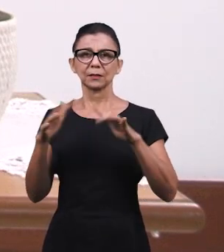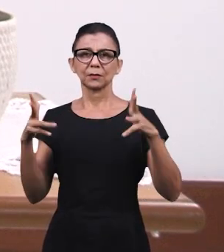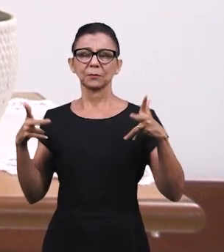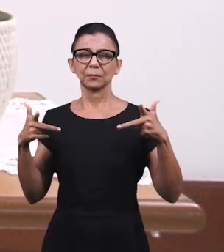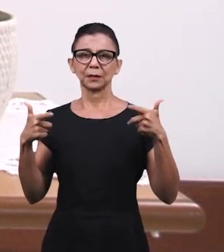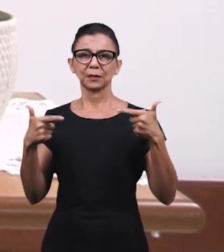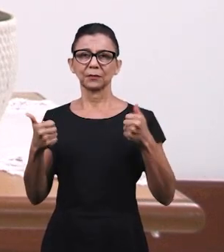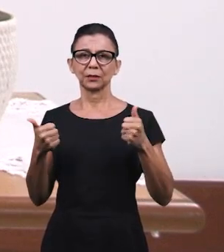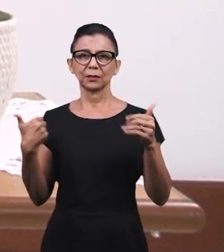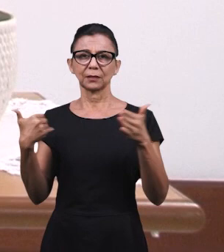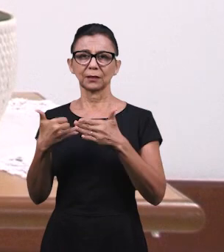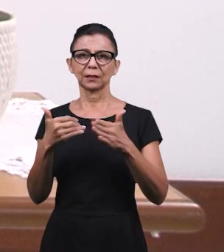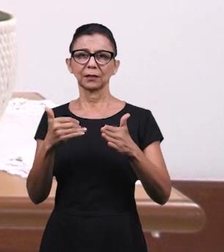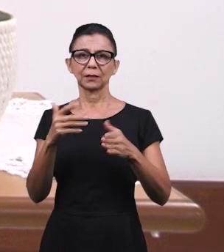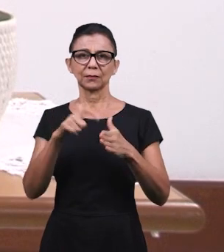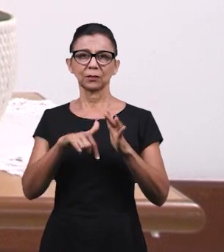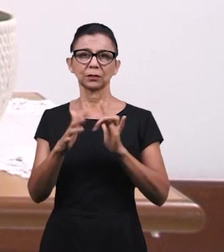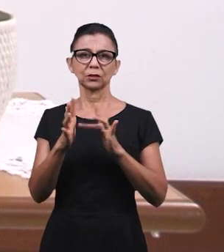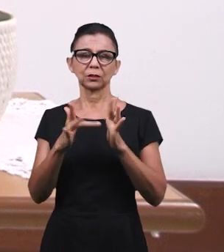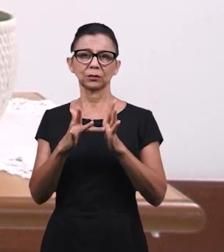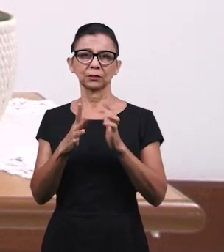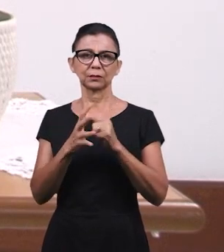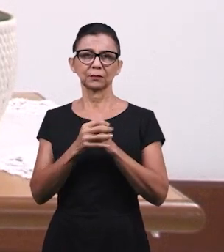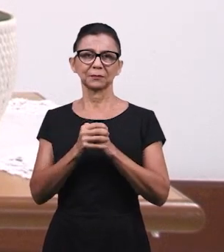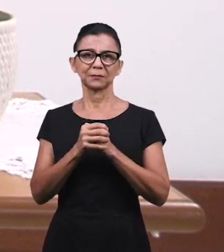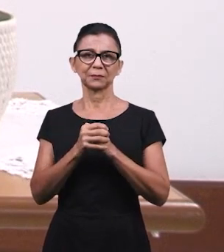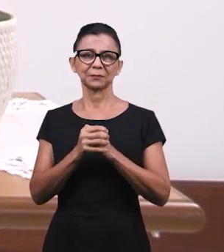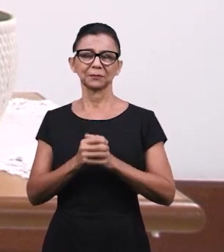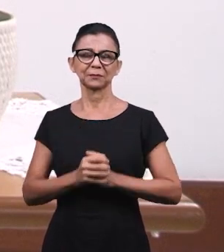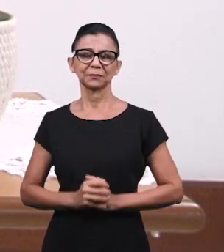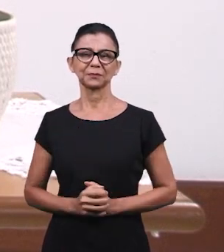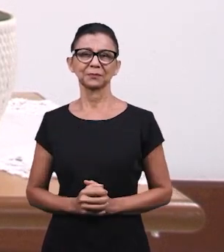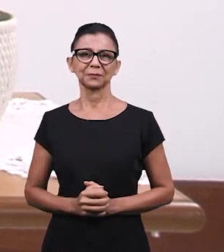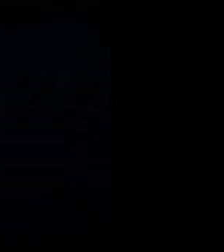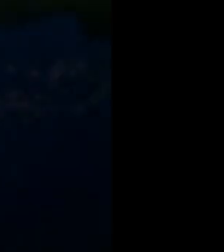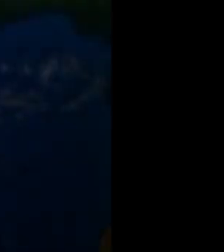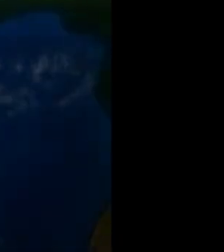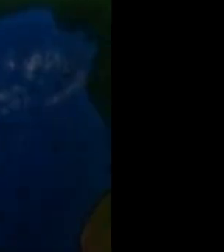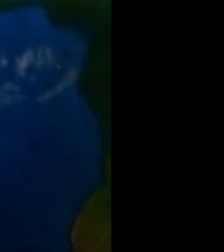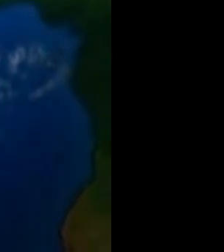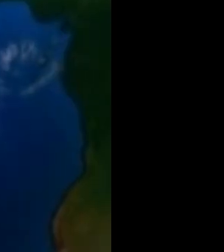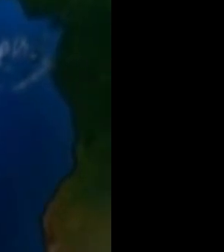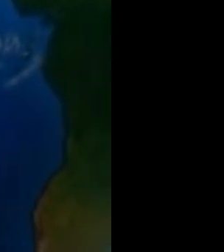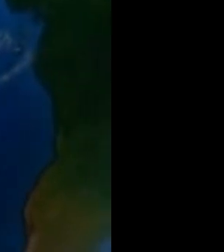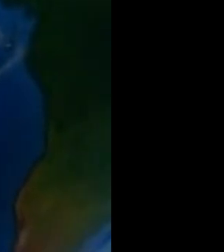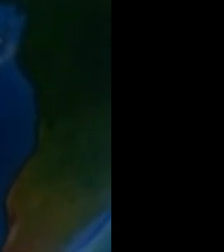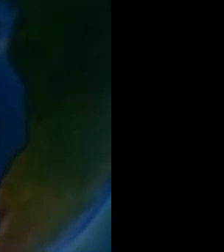пришествия Господа Иисуса. Господь да благословит нас. Мир Господа Иисуса. Thank you.